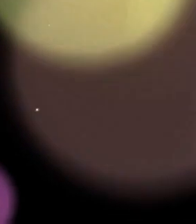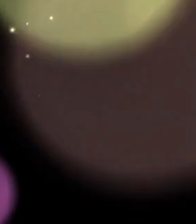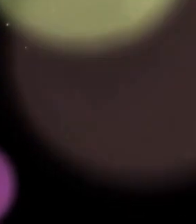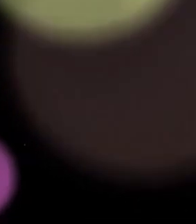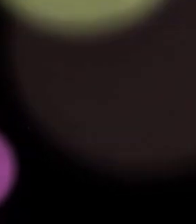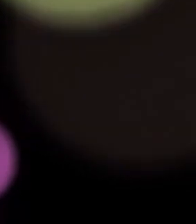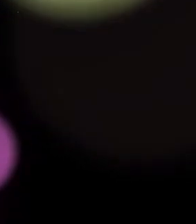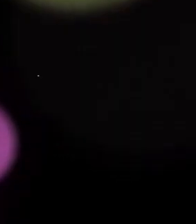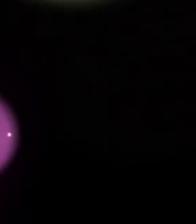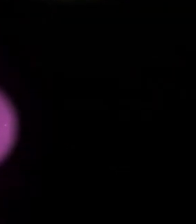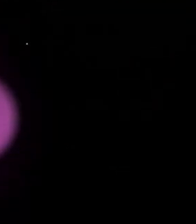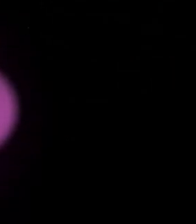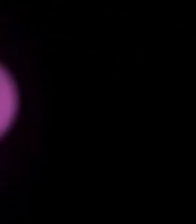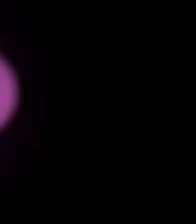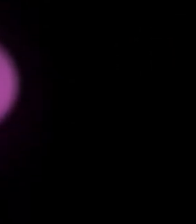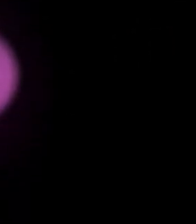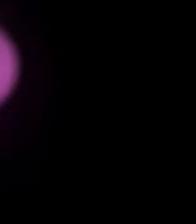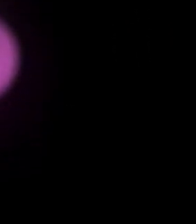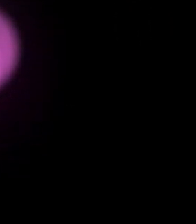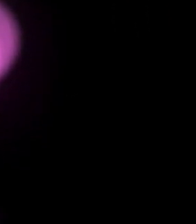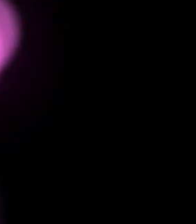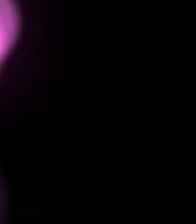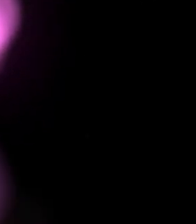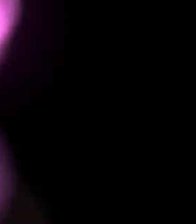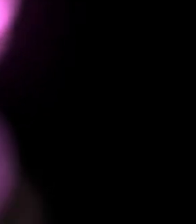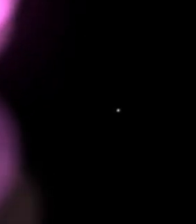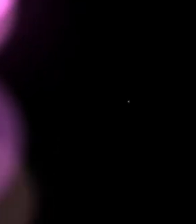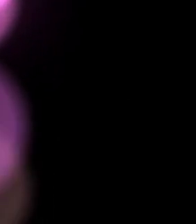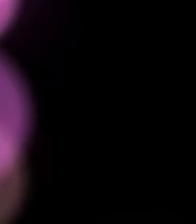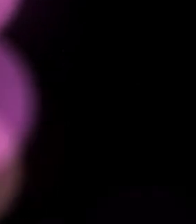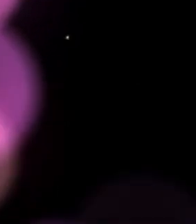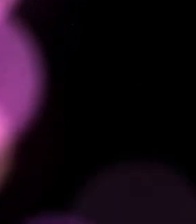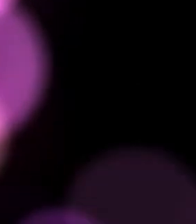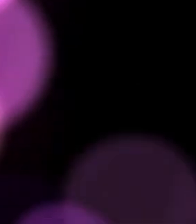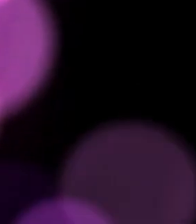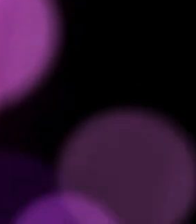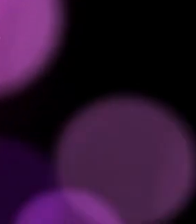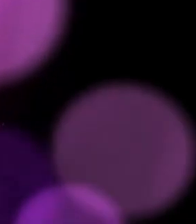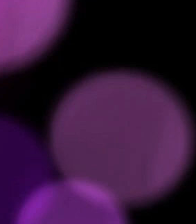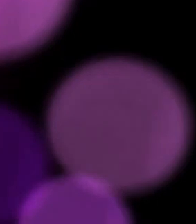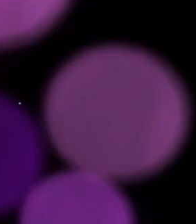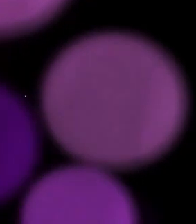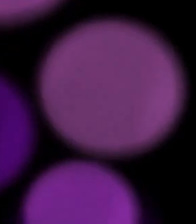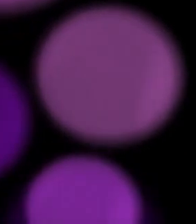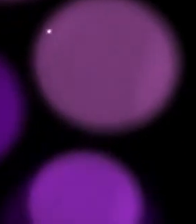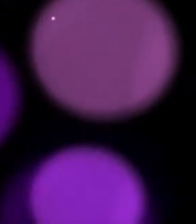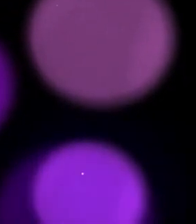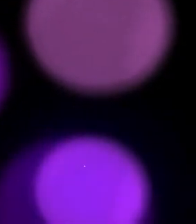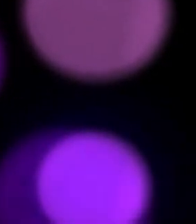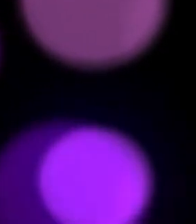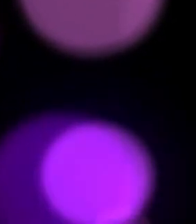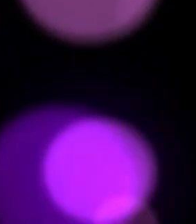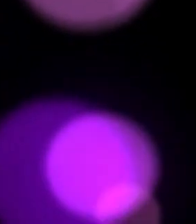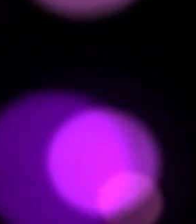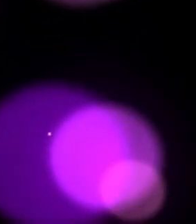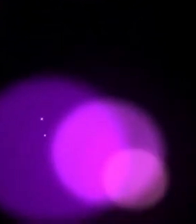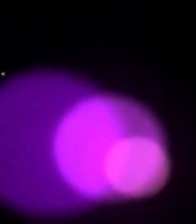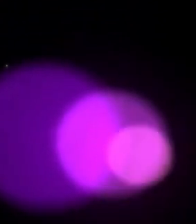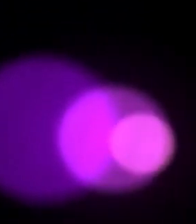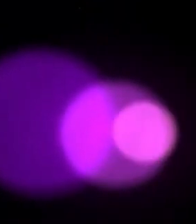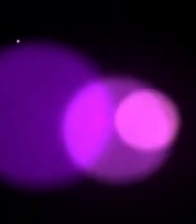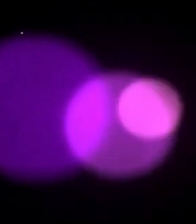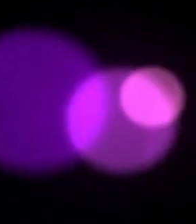김미정입니다. 먼저 정신건강의 날 이렇게 큰 상을 받게 되어 너무나 영광입니다.